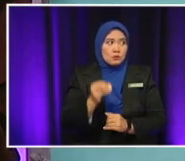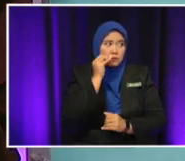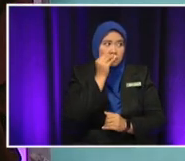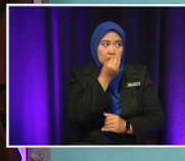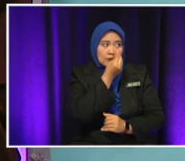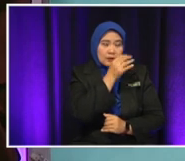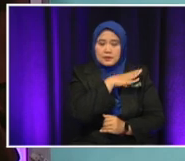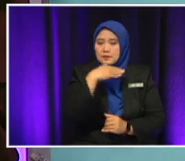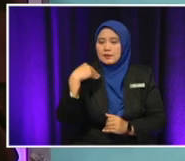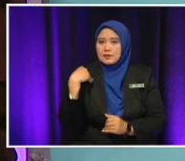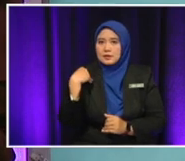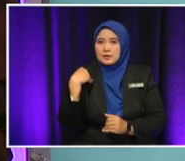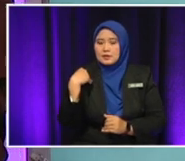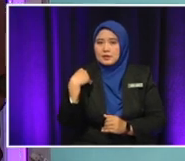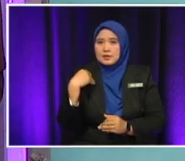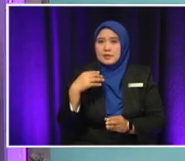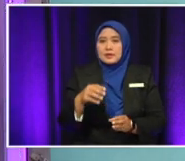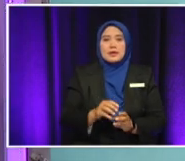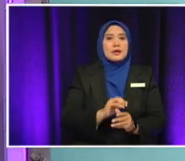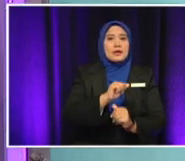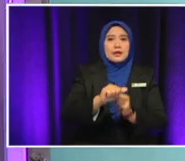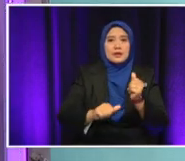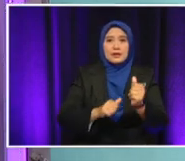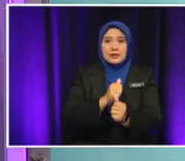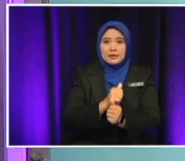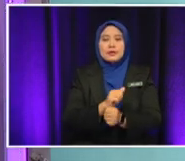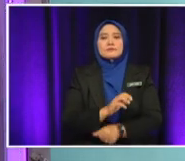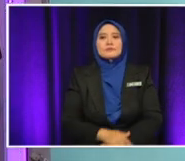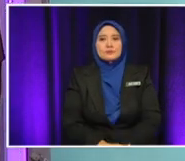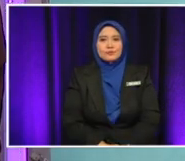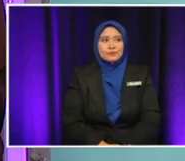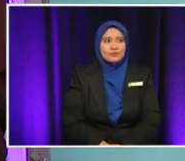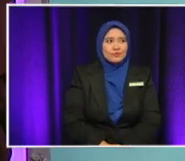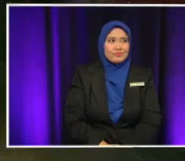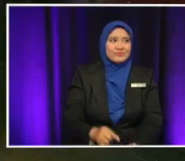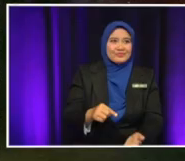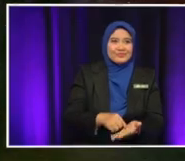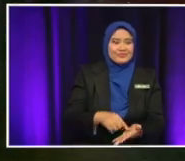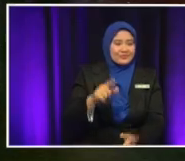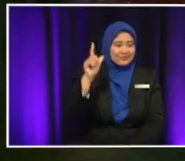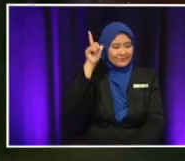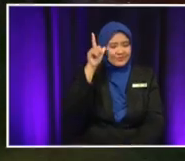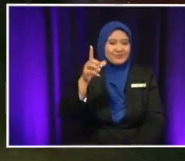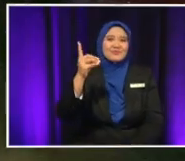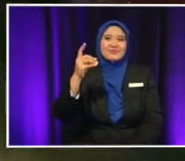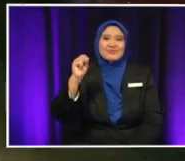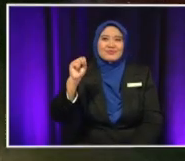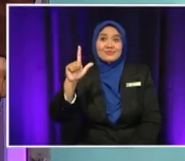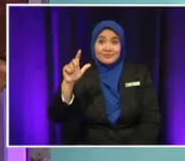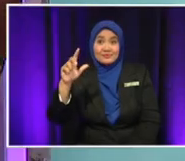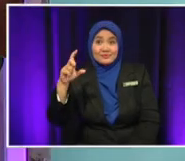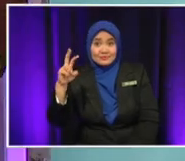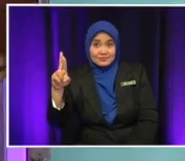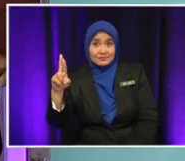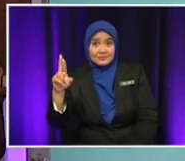khawatir pernah belajar di tingkat nampaklah bagi tajuk ini Alhamdulillah iya